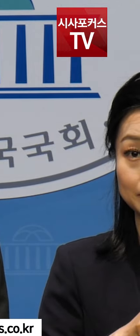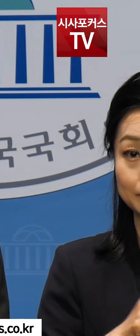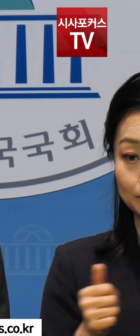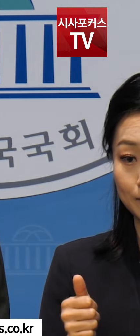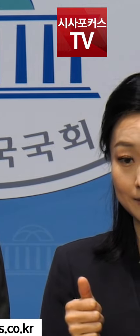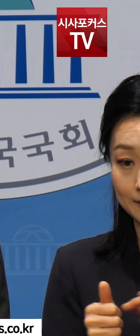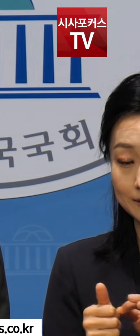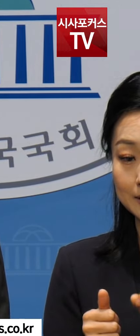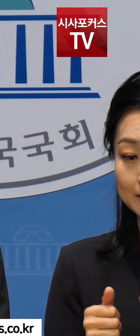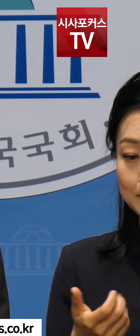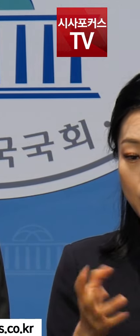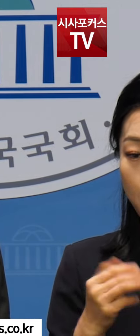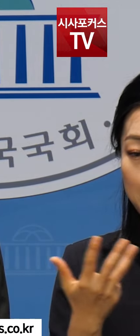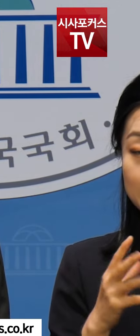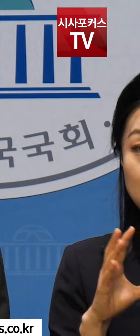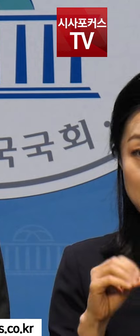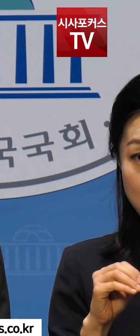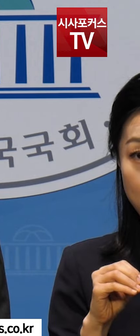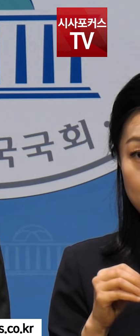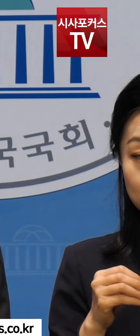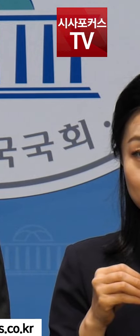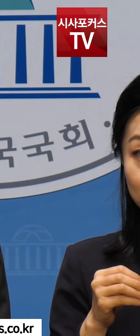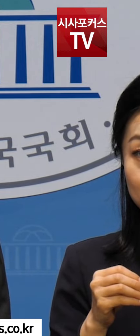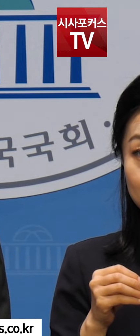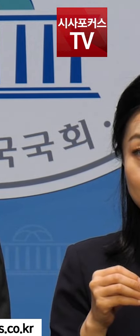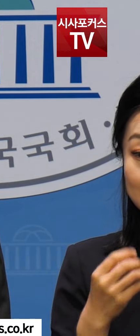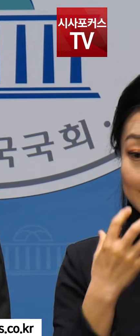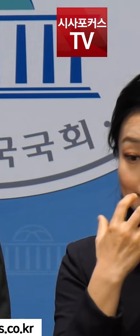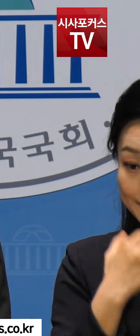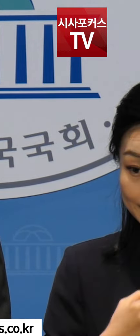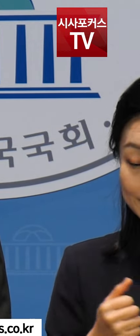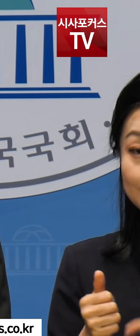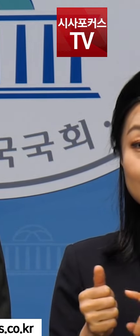받은 11억 8천만 원의 뇌물수수